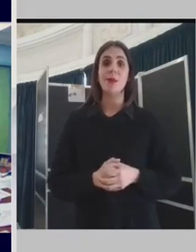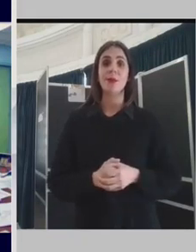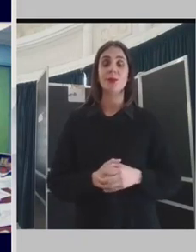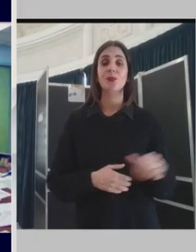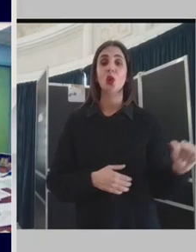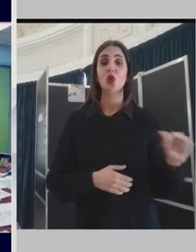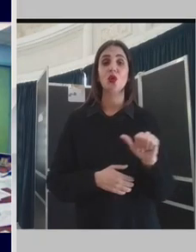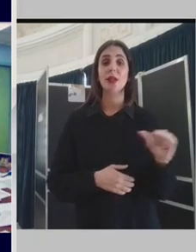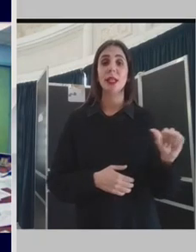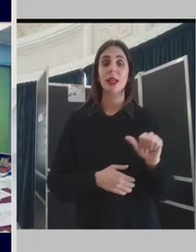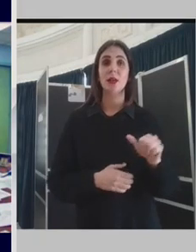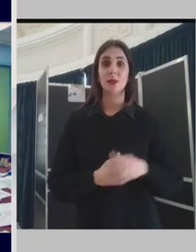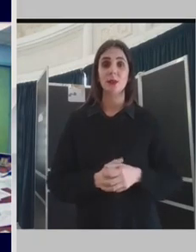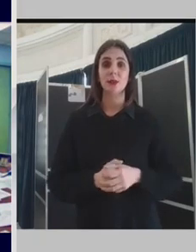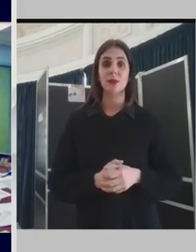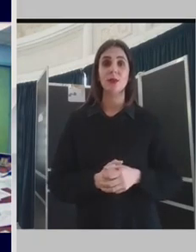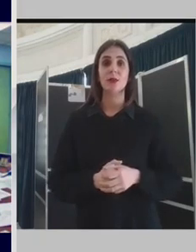Sotillo?